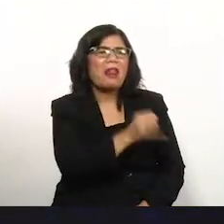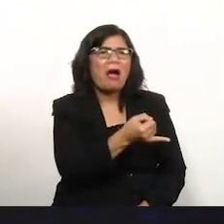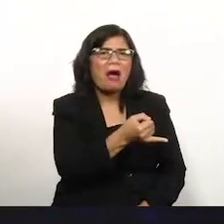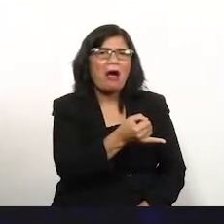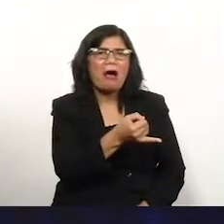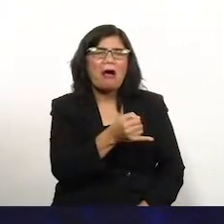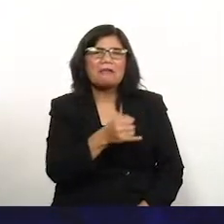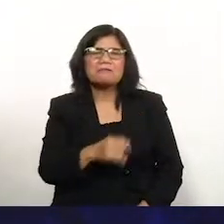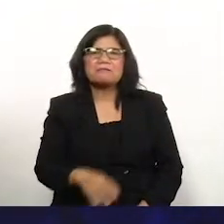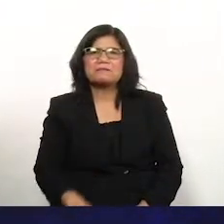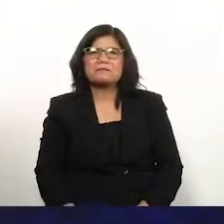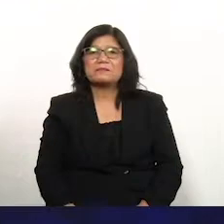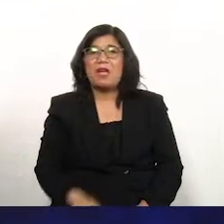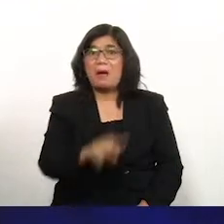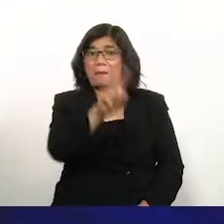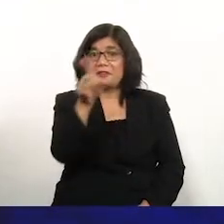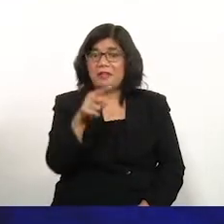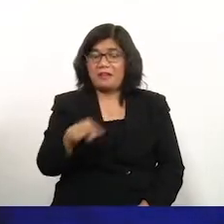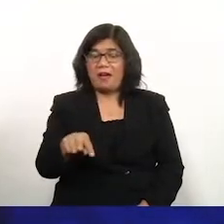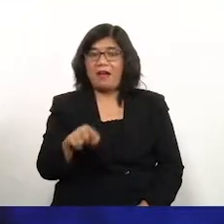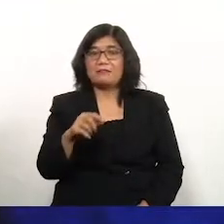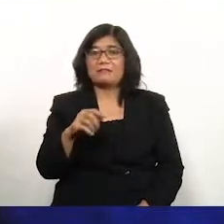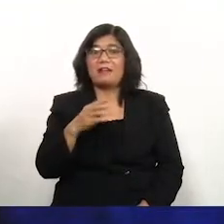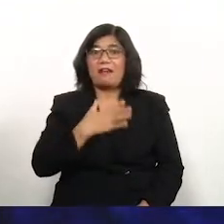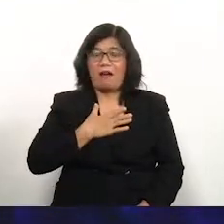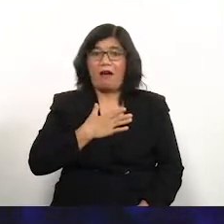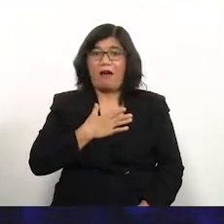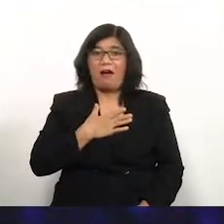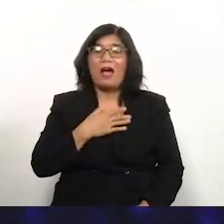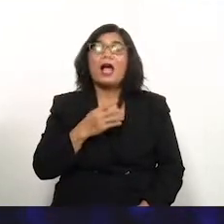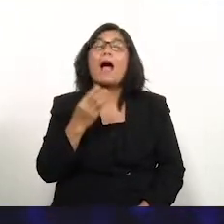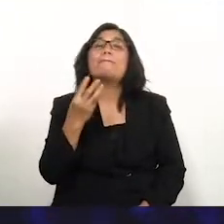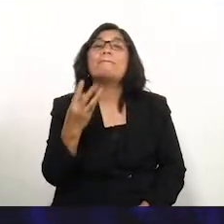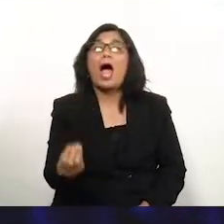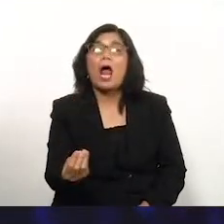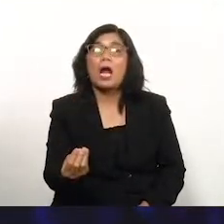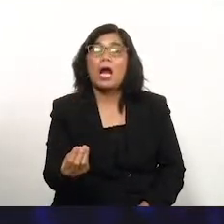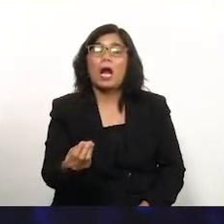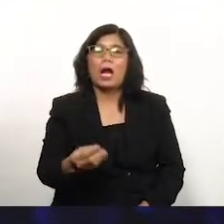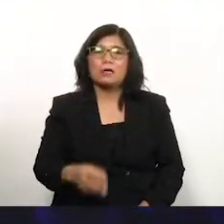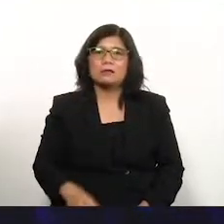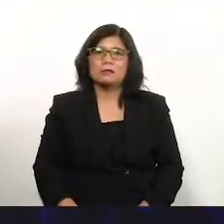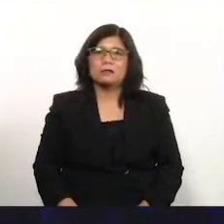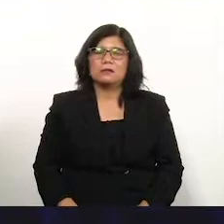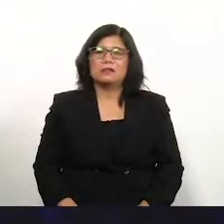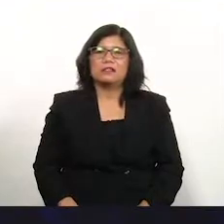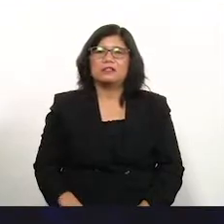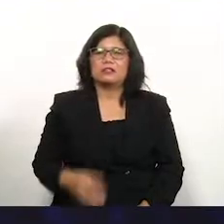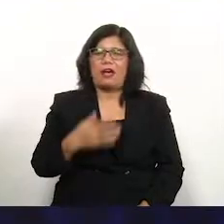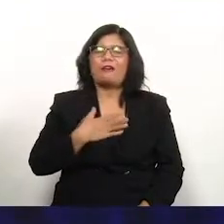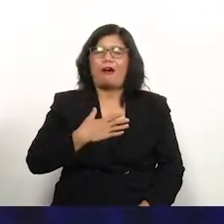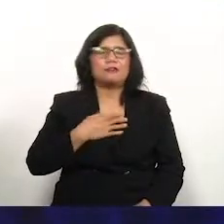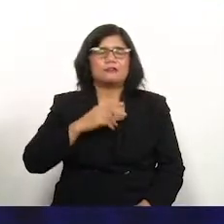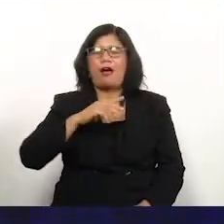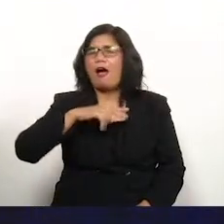Hai pertanyaan saya Hello Kapan dipalsukan nya enggak Betulnya dimana Karena saya terlalu bangga dengan prinsip-prinsip